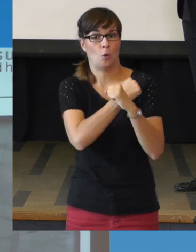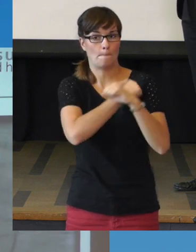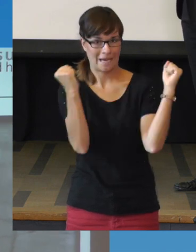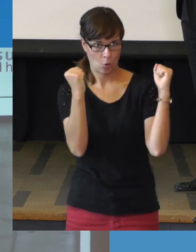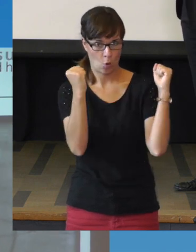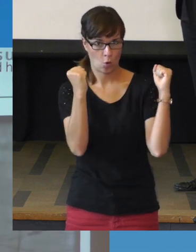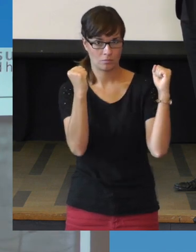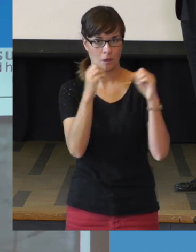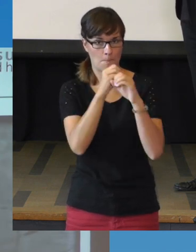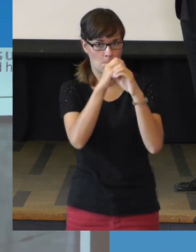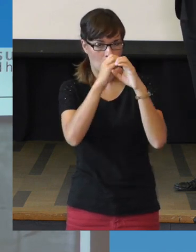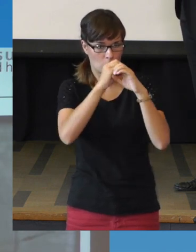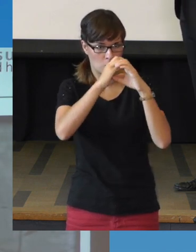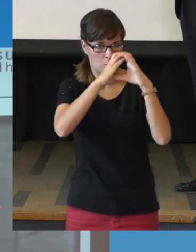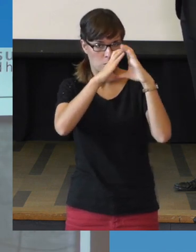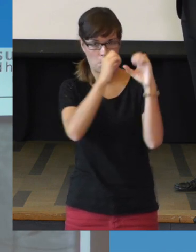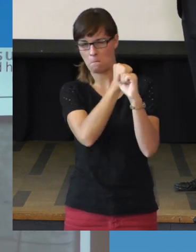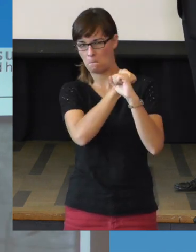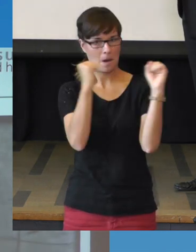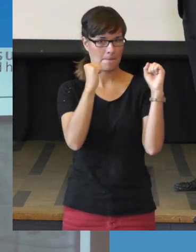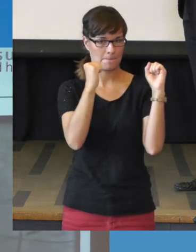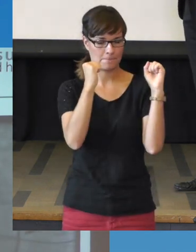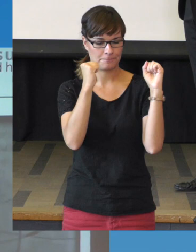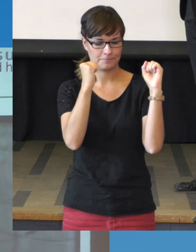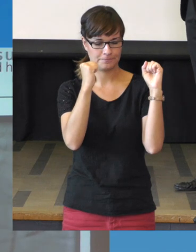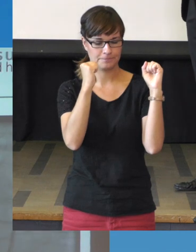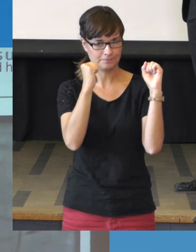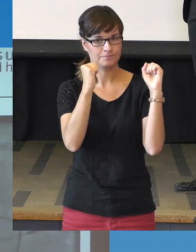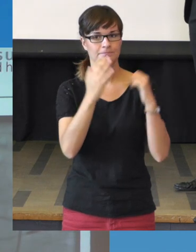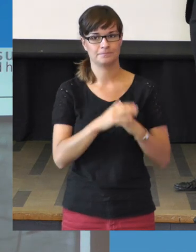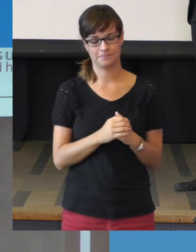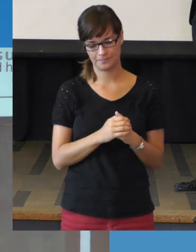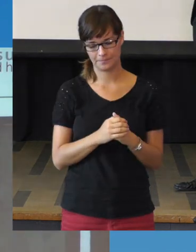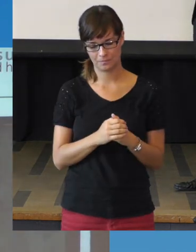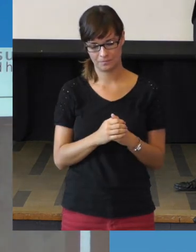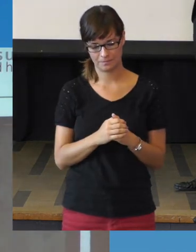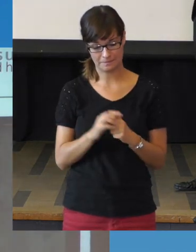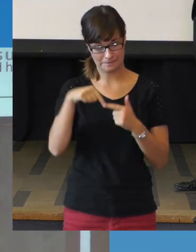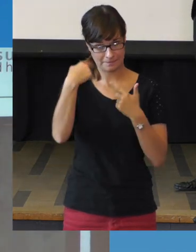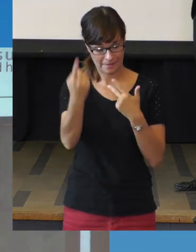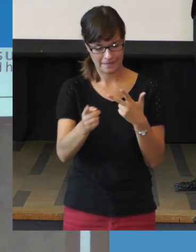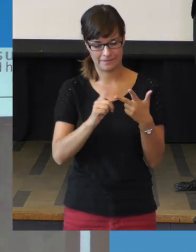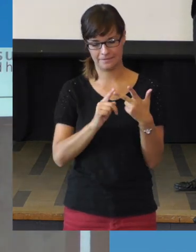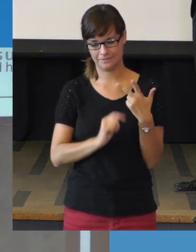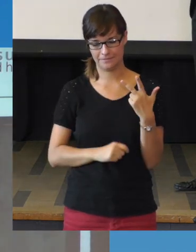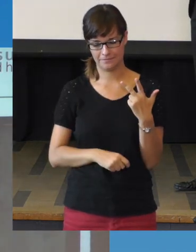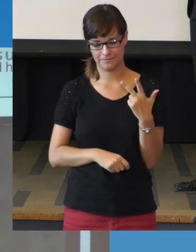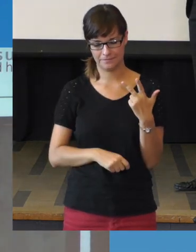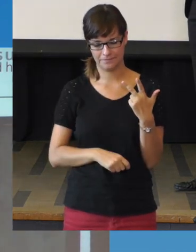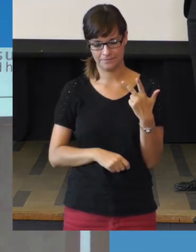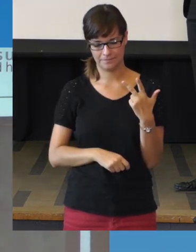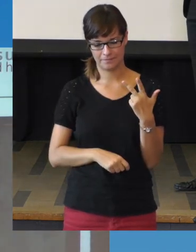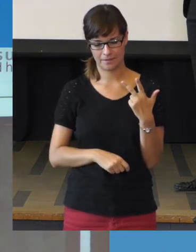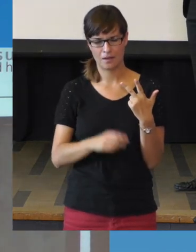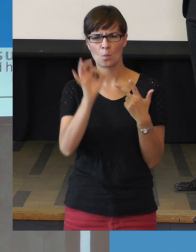durch. Das heißt, hier wird der Ballonkatheter aufgeblasen und dadurch wird die Klappe gesprengt. Als nächstes wird dann hier, sehen Sie das,